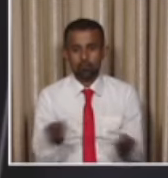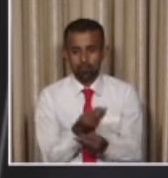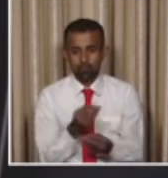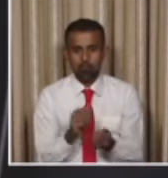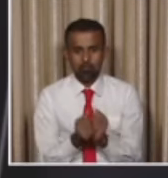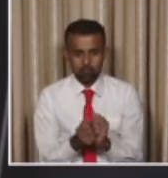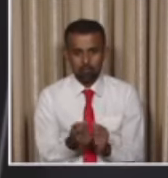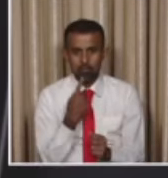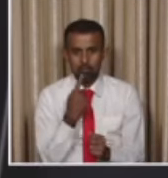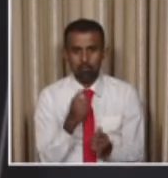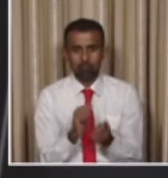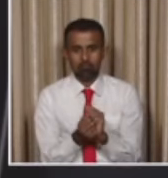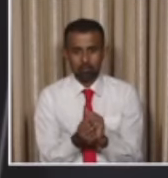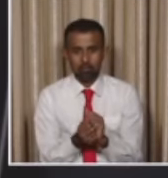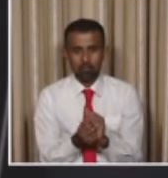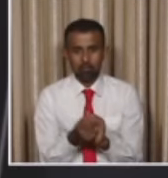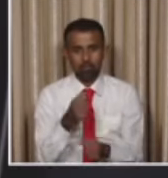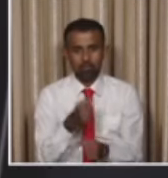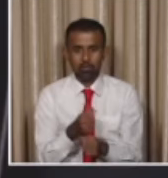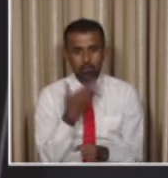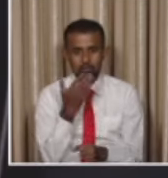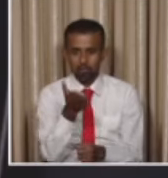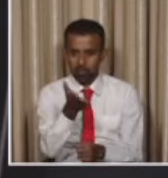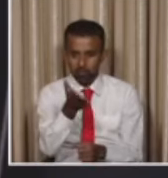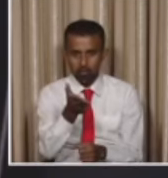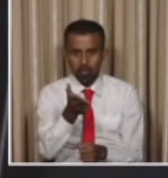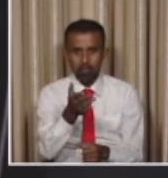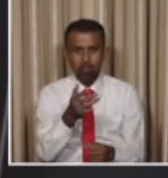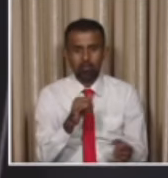පස්සේ අවස්ථාව දෙන්න. වෙනස් කළා මෙයාට අඬු කරන්න පුළුවන්ද?